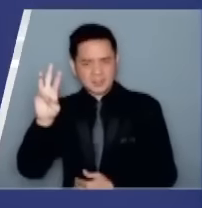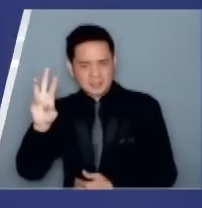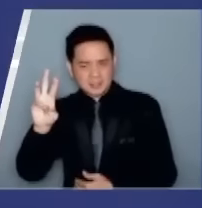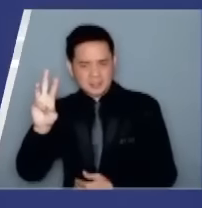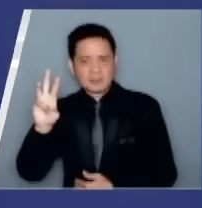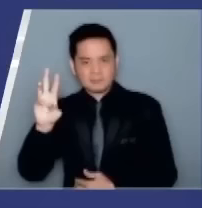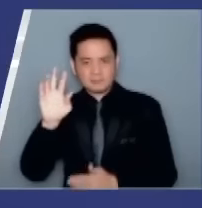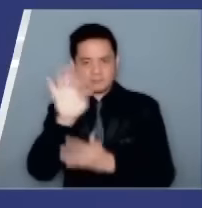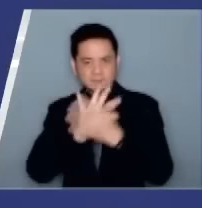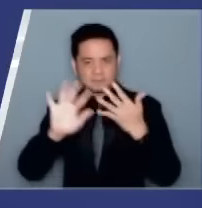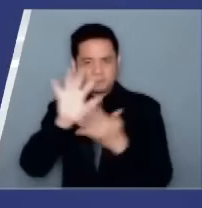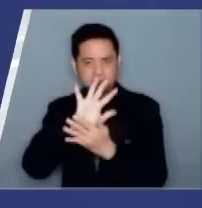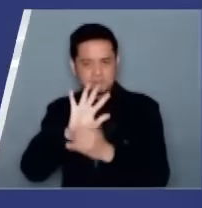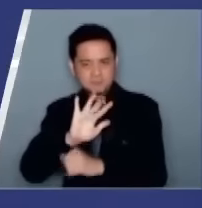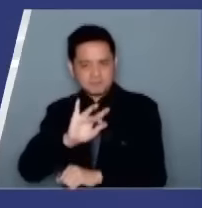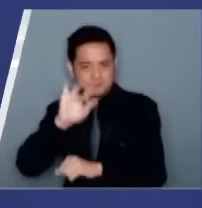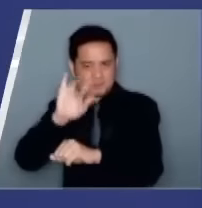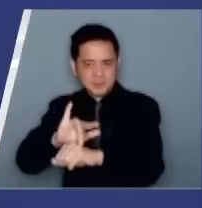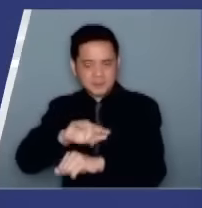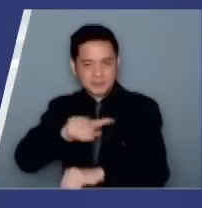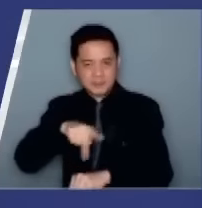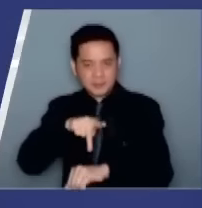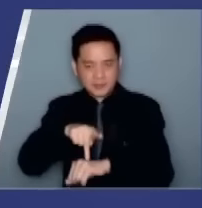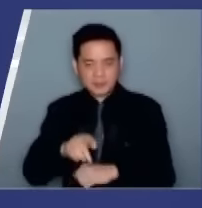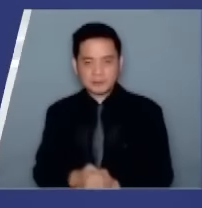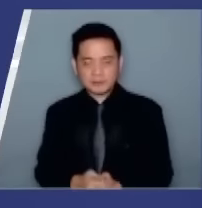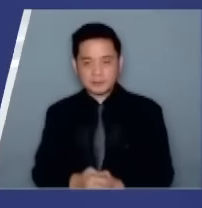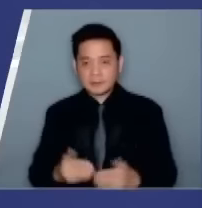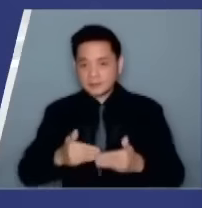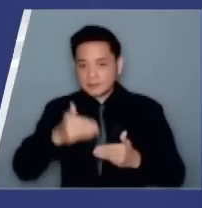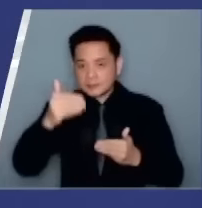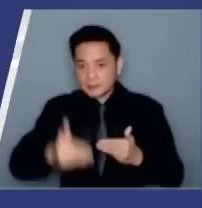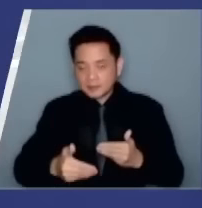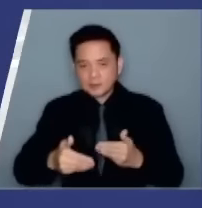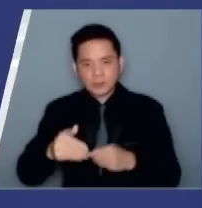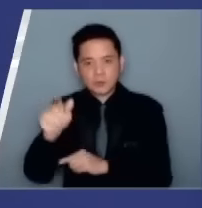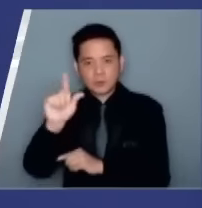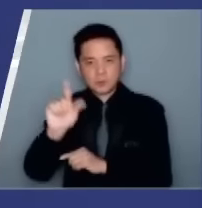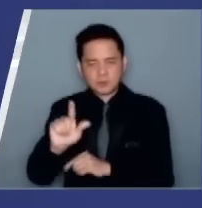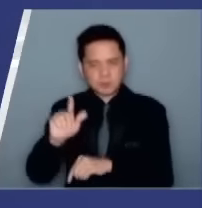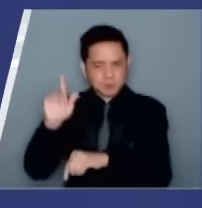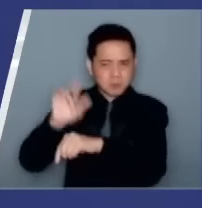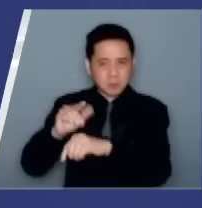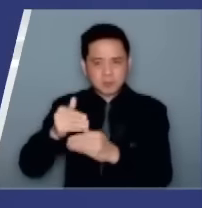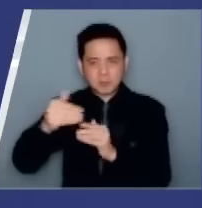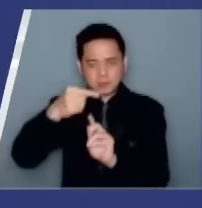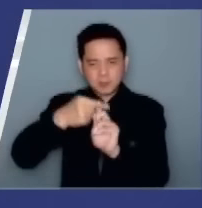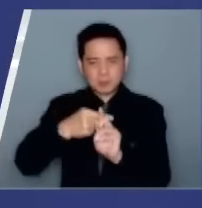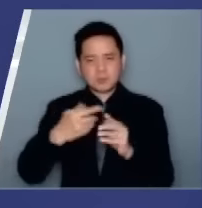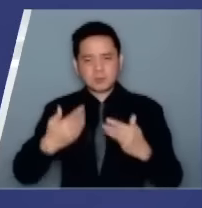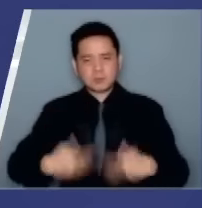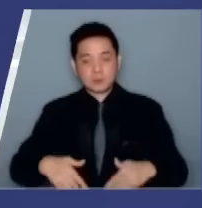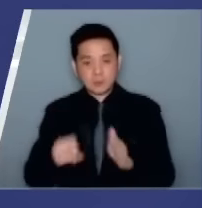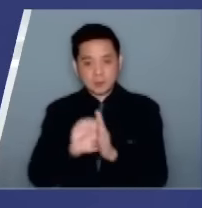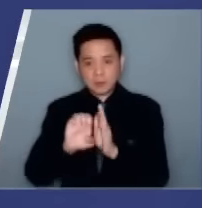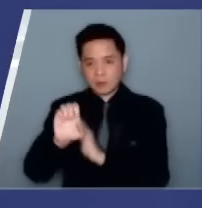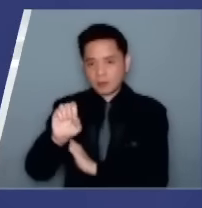Northern Luzon sa loob lang ng mahigit isang buwan ikatlong super typhoon din itong bagyong ofel na